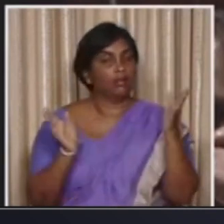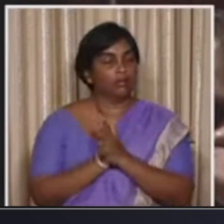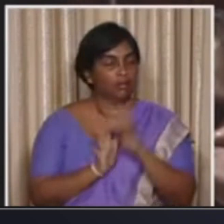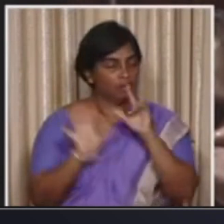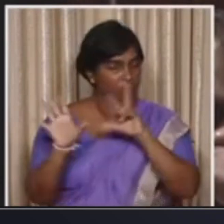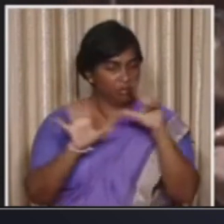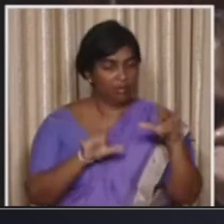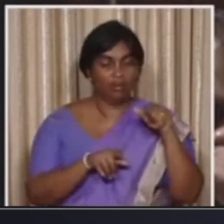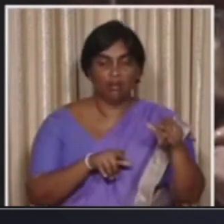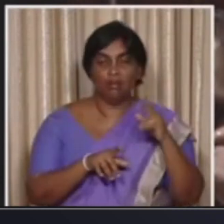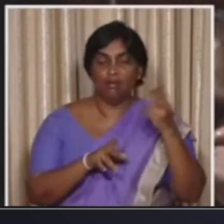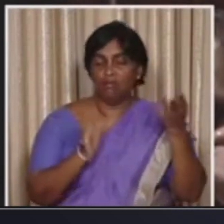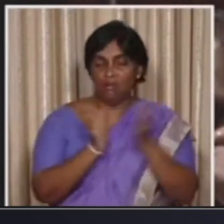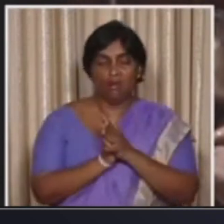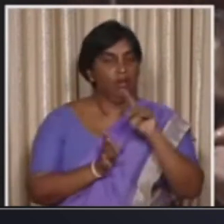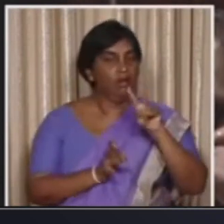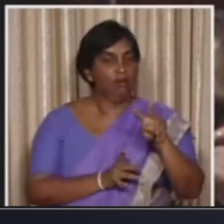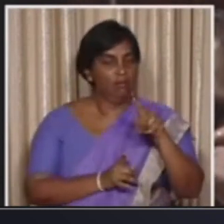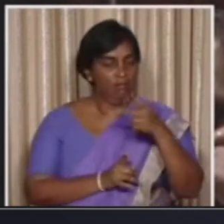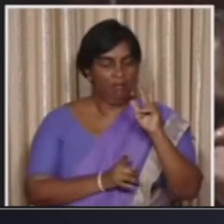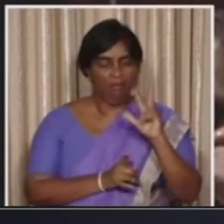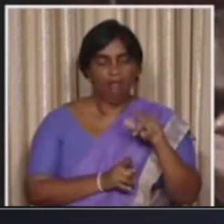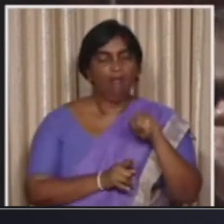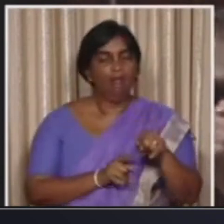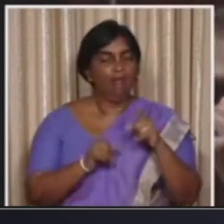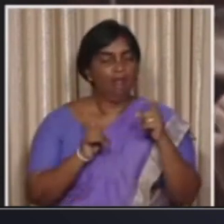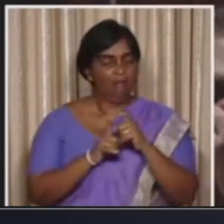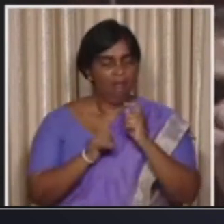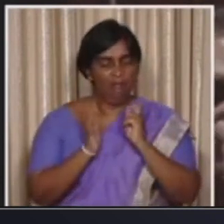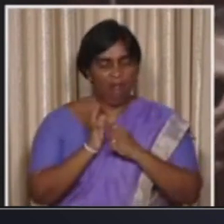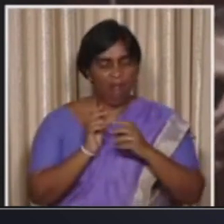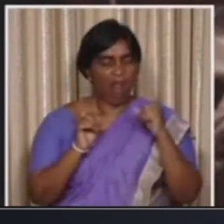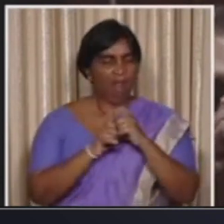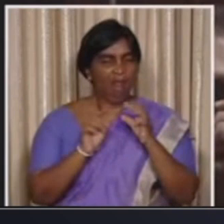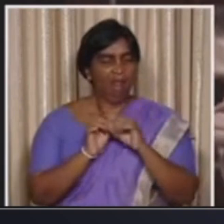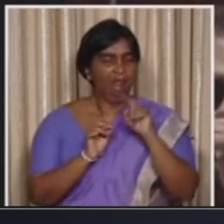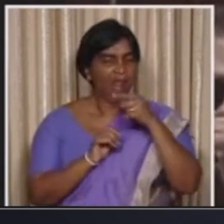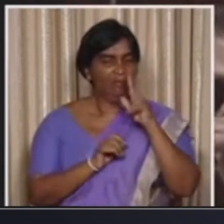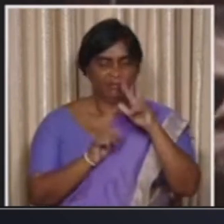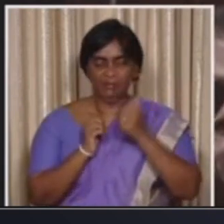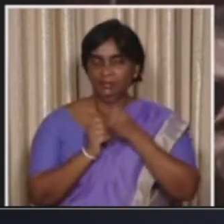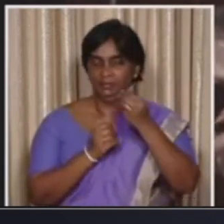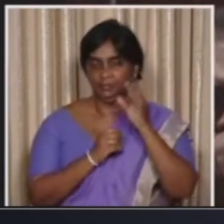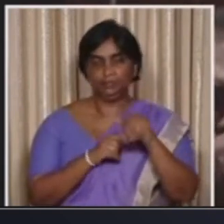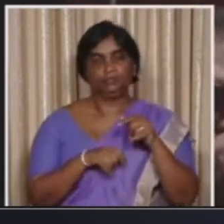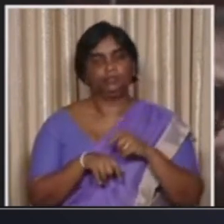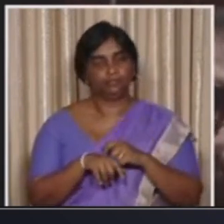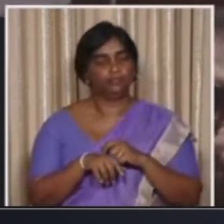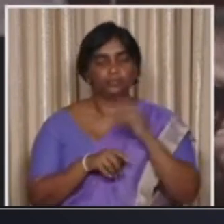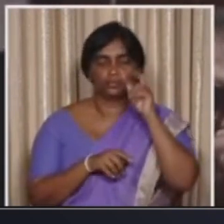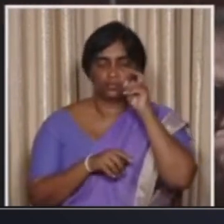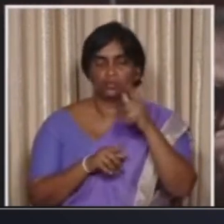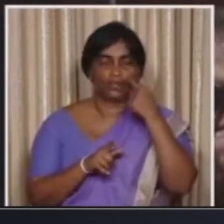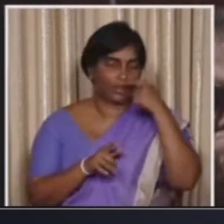88යි අර 20වොත් 108යි මේ ණය ඩොලර් බිලියන 108ට ඇවිල්ලා තියෙන වෙලාවේ බලන්නකො